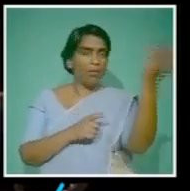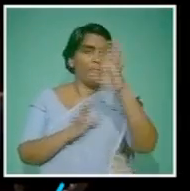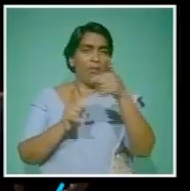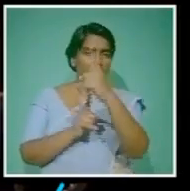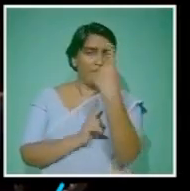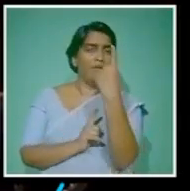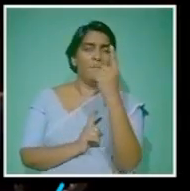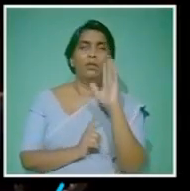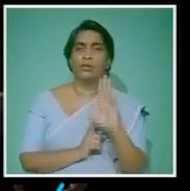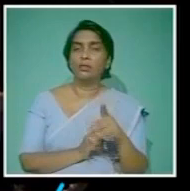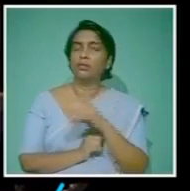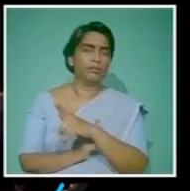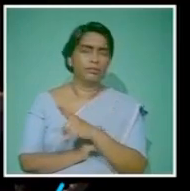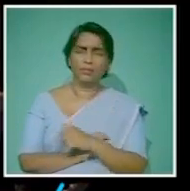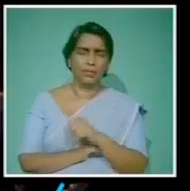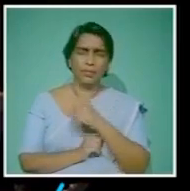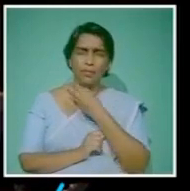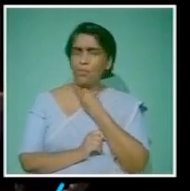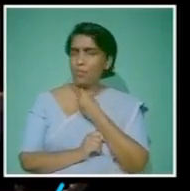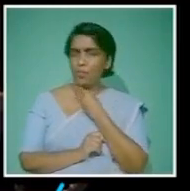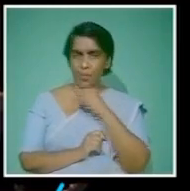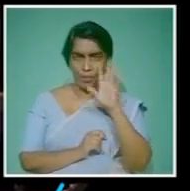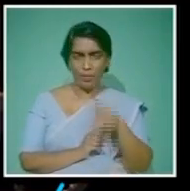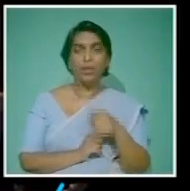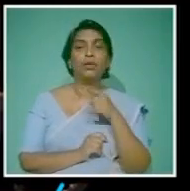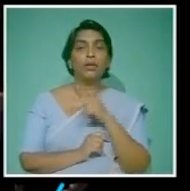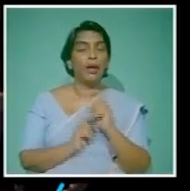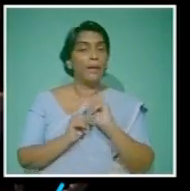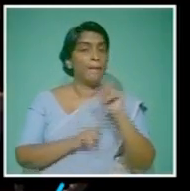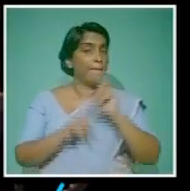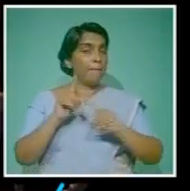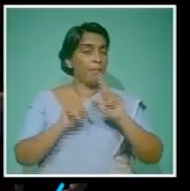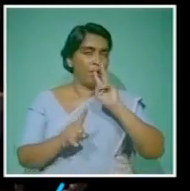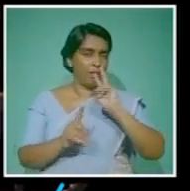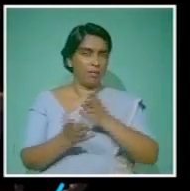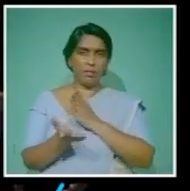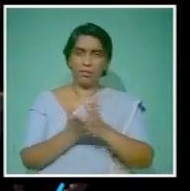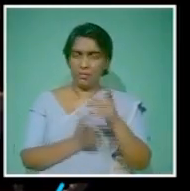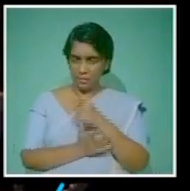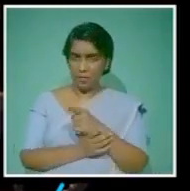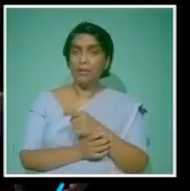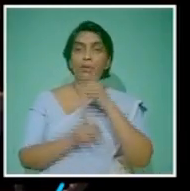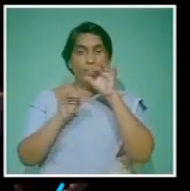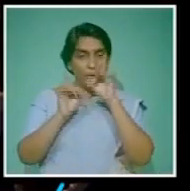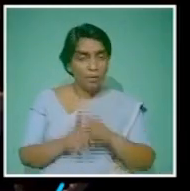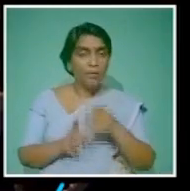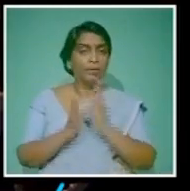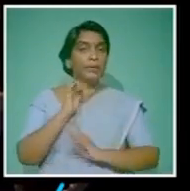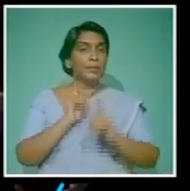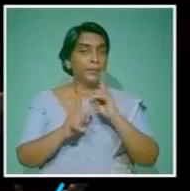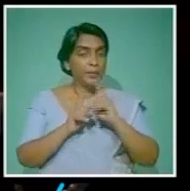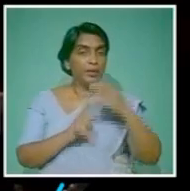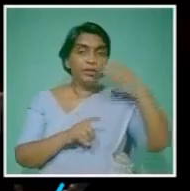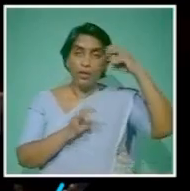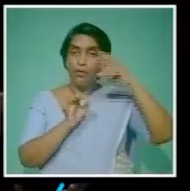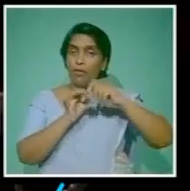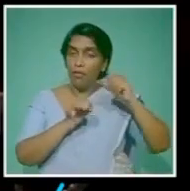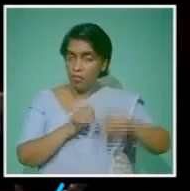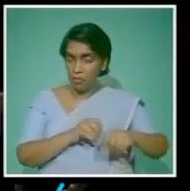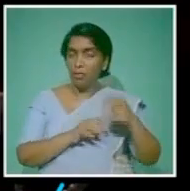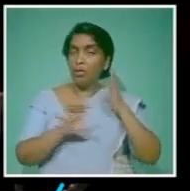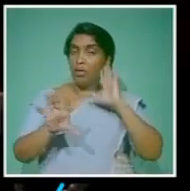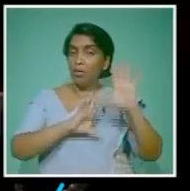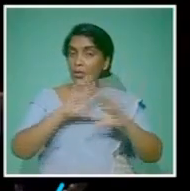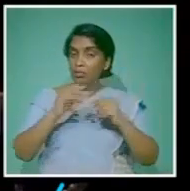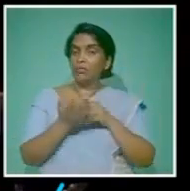බවයි. එය සම්පූර්ණ අසත්‍යක් වන අතර පාර්ලිමේන්තුව නොමග යැවීමකි. මෙවැනිම අමාත්‍යංශ හා විදුලි බල මණ්ඩලයේ අතර පවතින